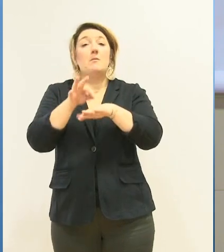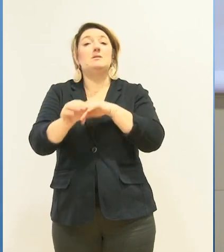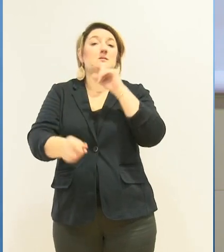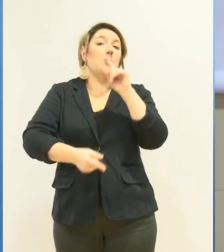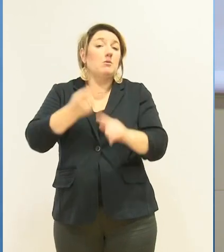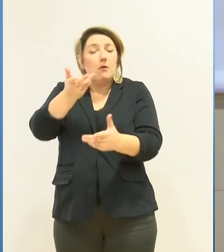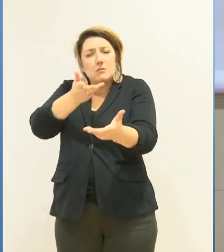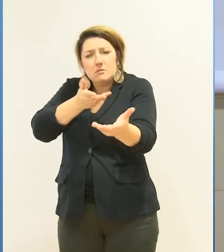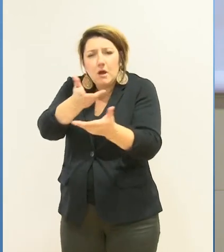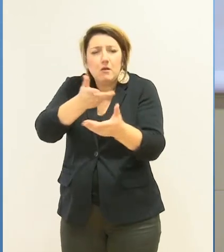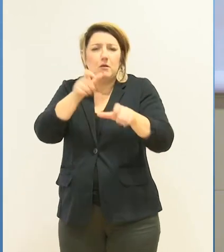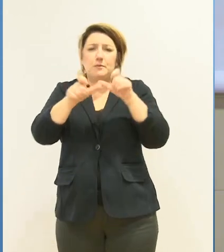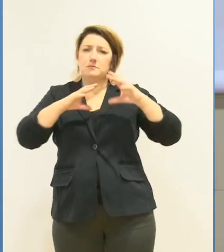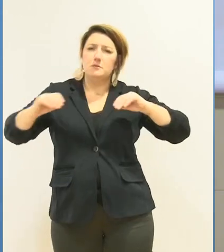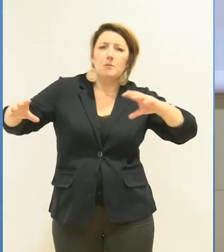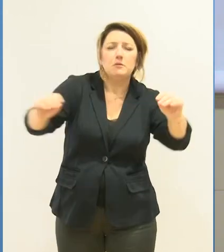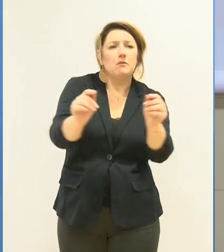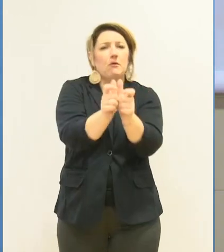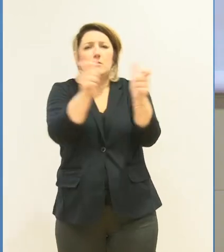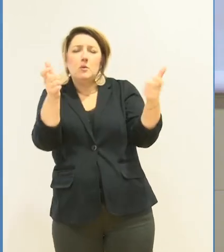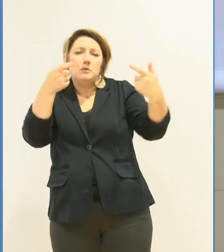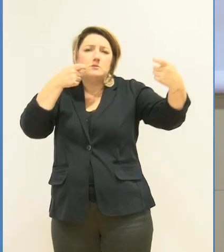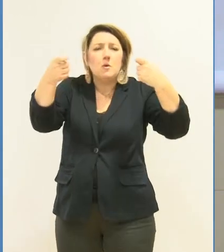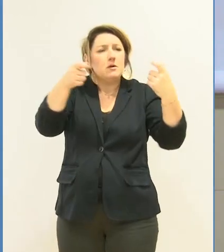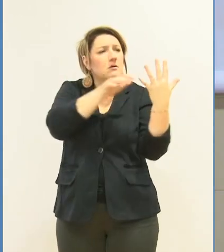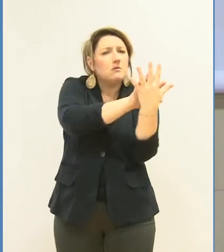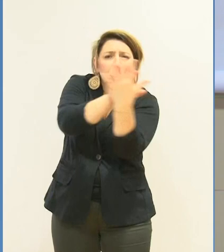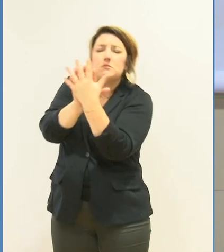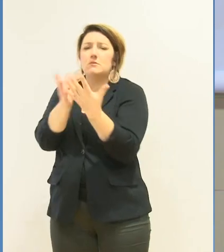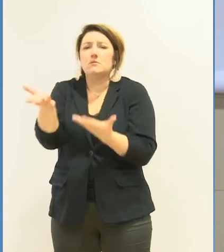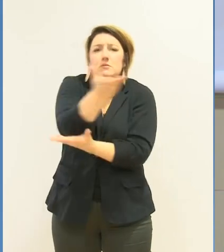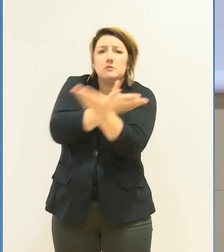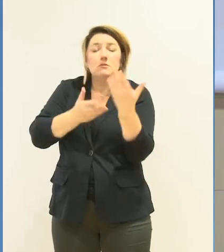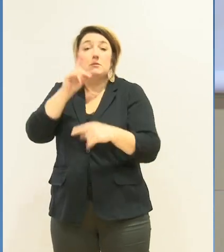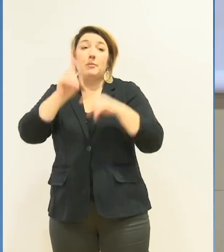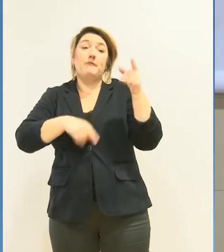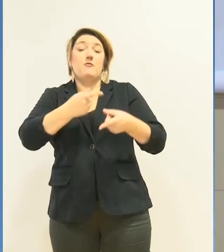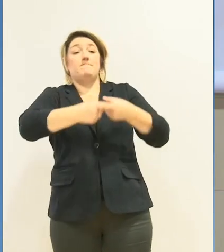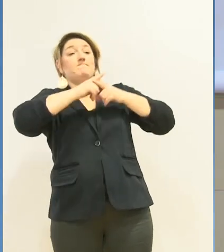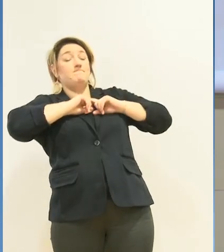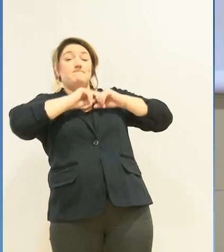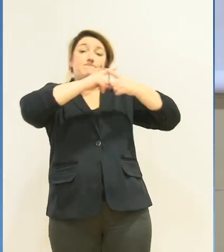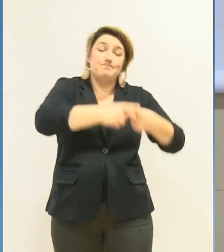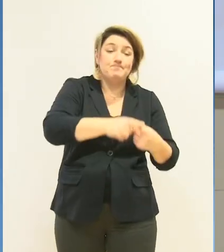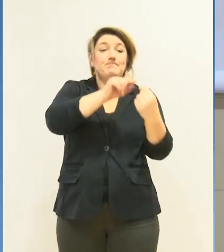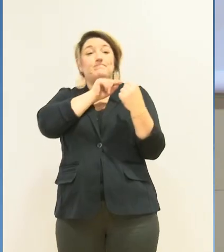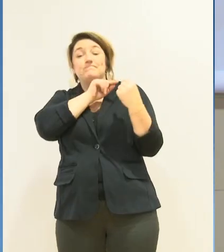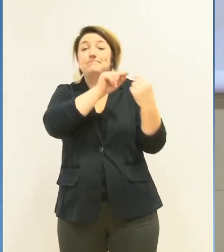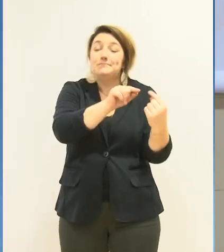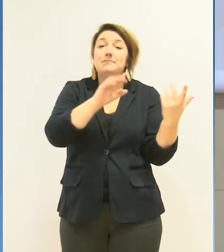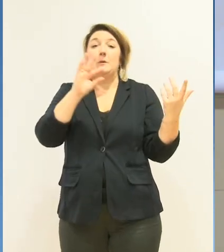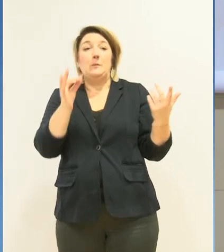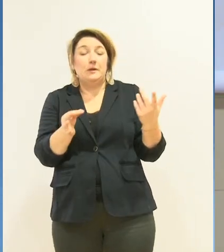habitants les entreprises les commerçants ça passe par des discussions des échanges parfois des compromis sur le chemin de la transition